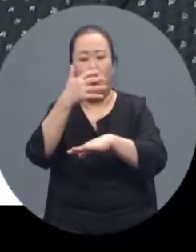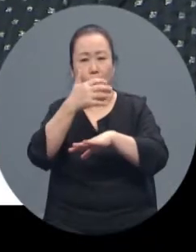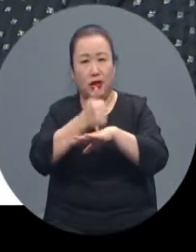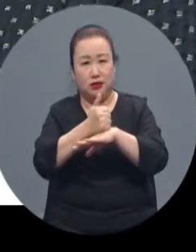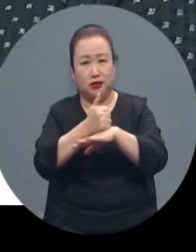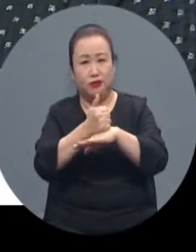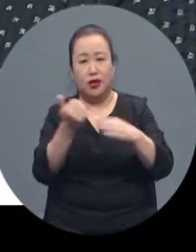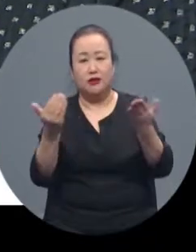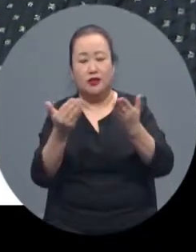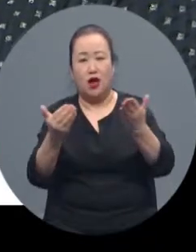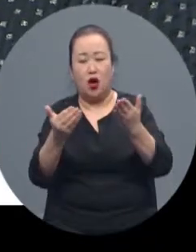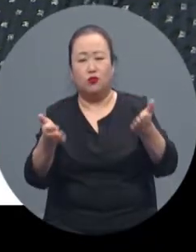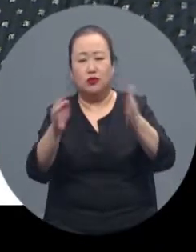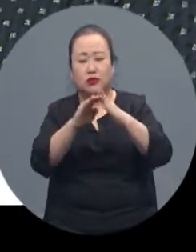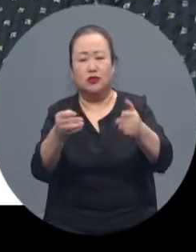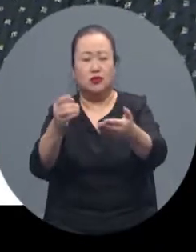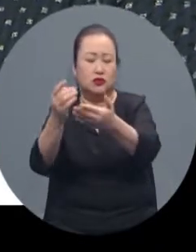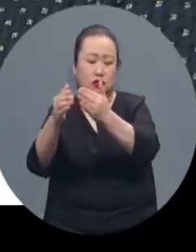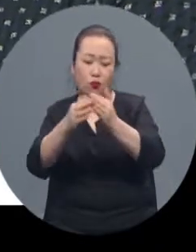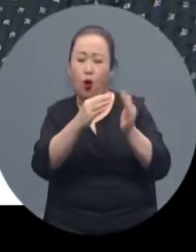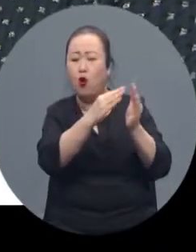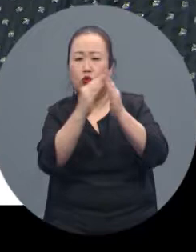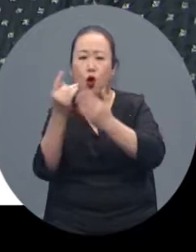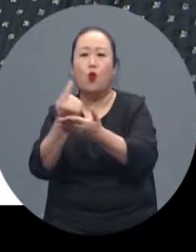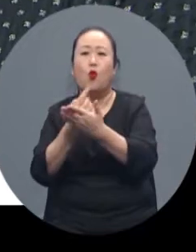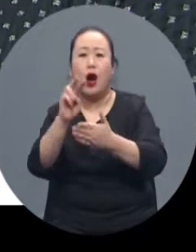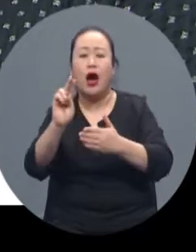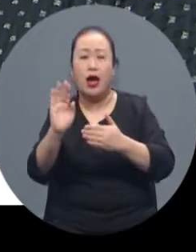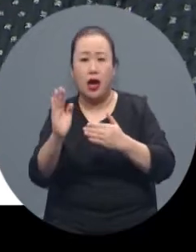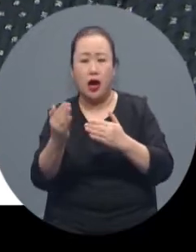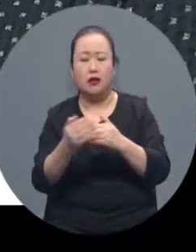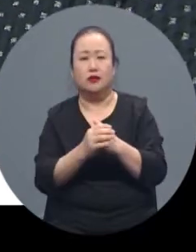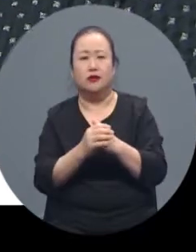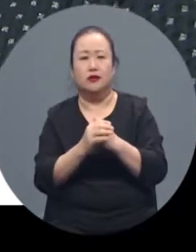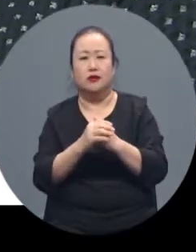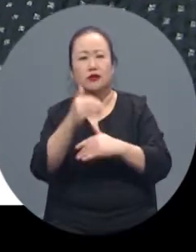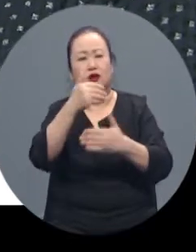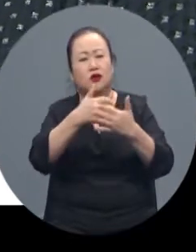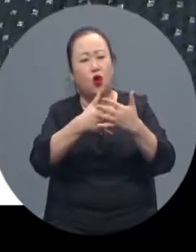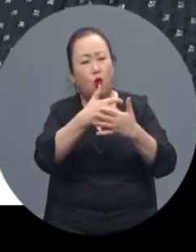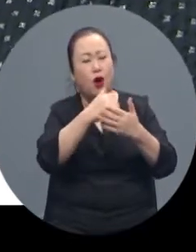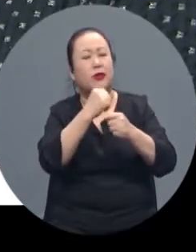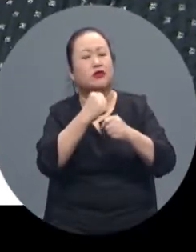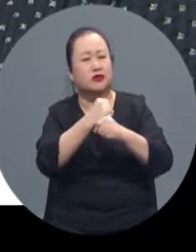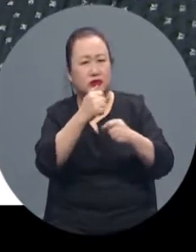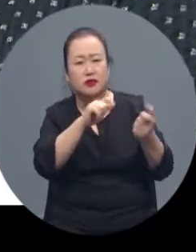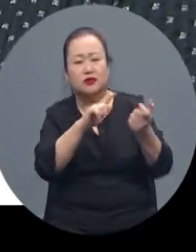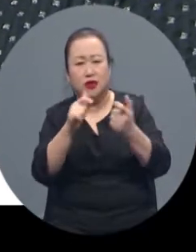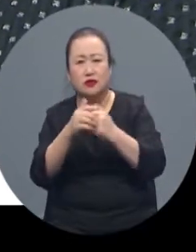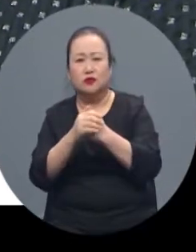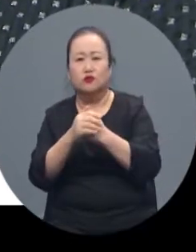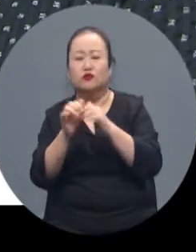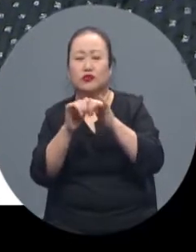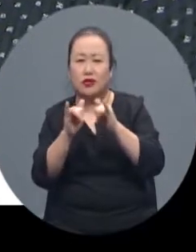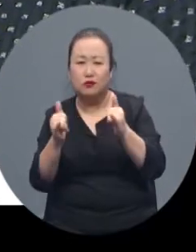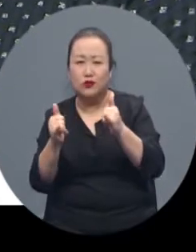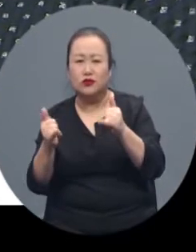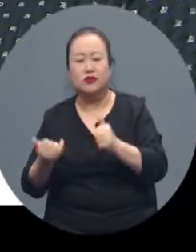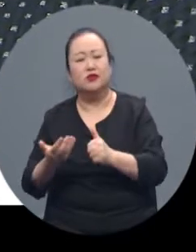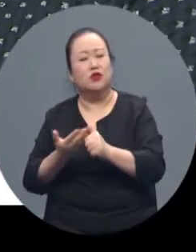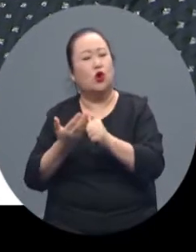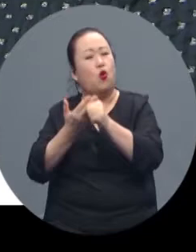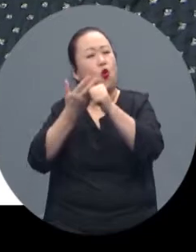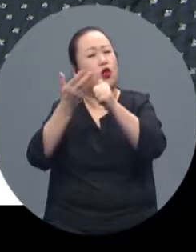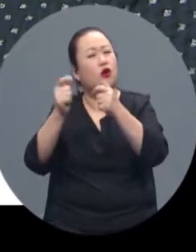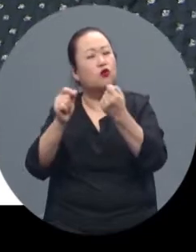작업시설이 들어와야 지역 영상 생태계 조성이라든지 인력 양성